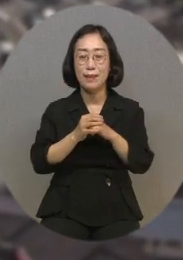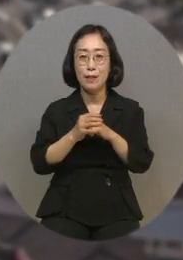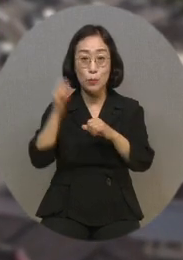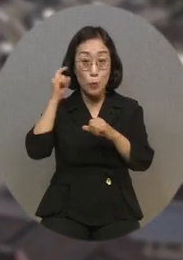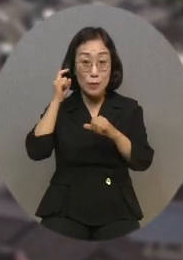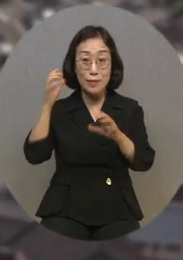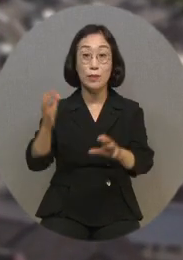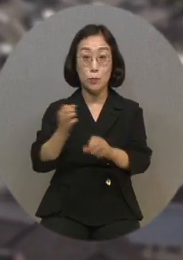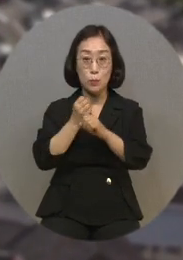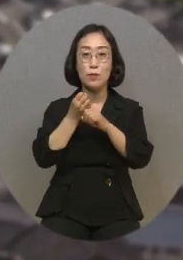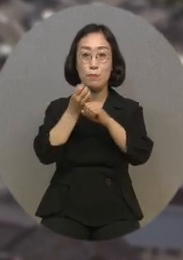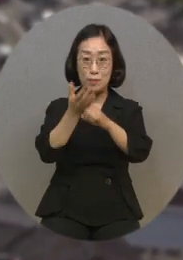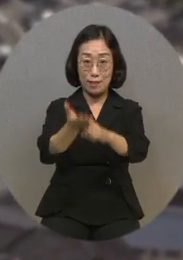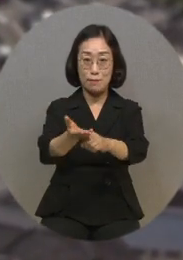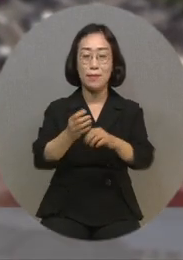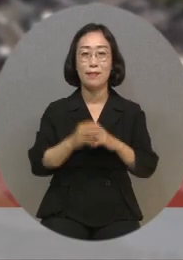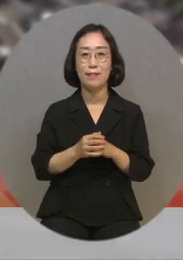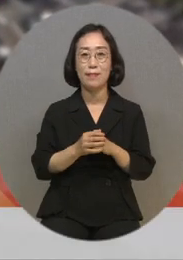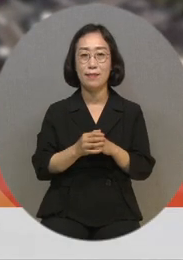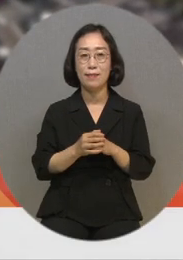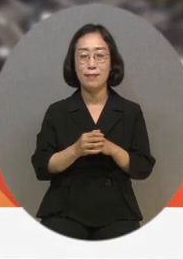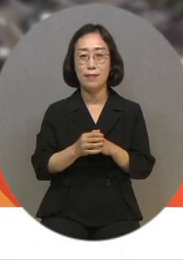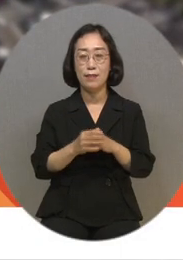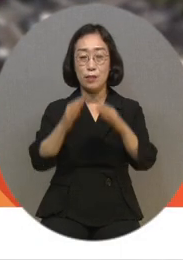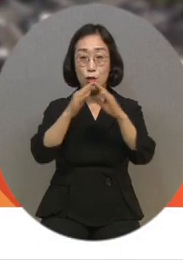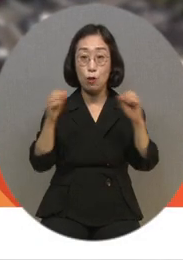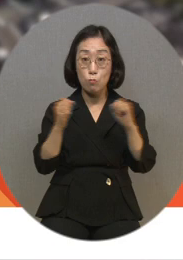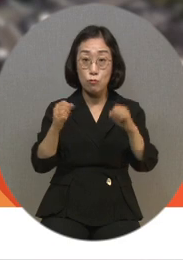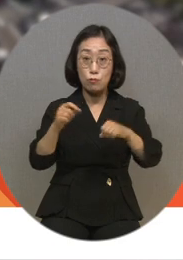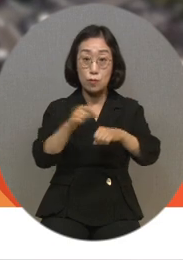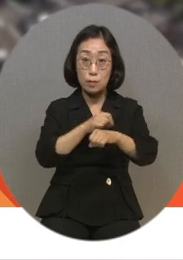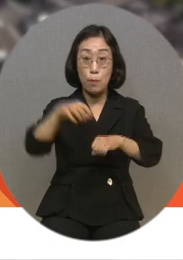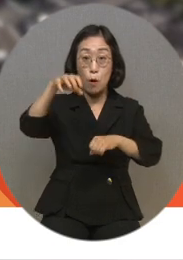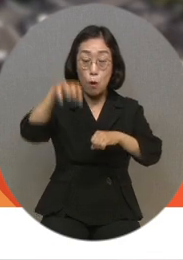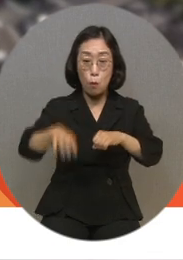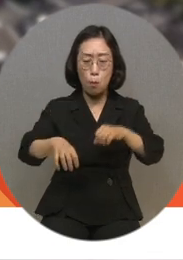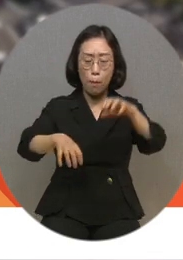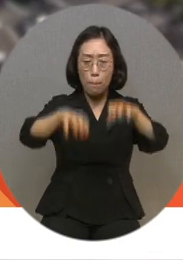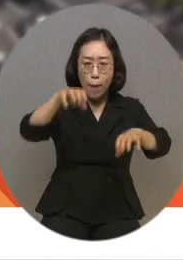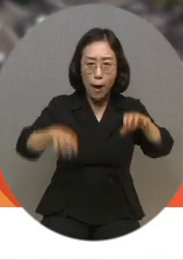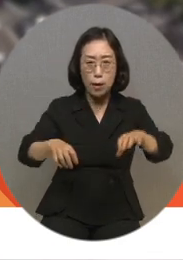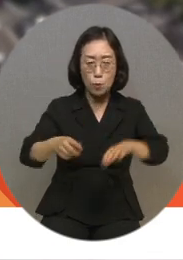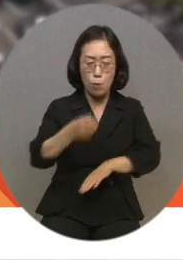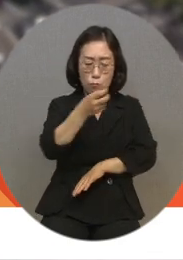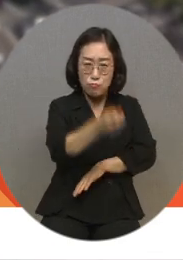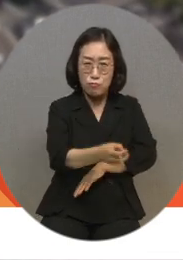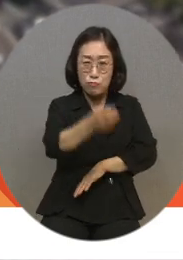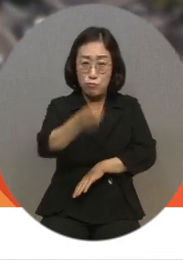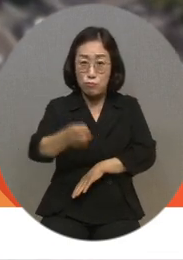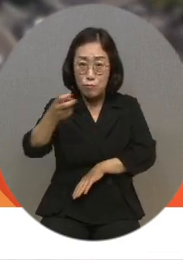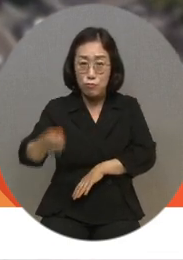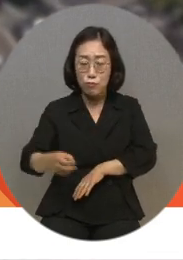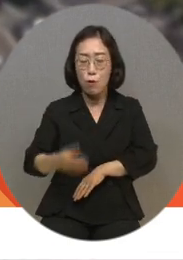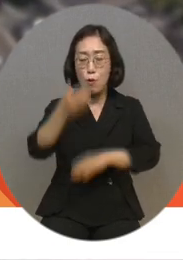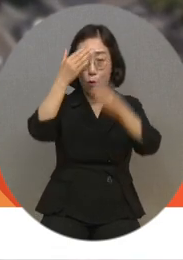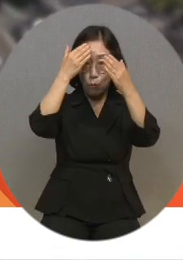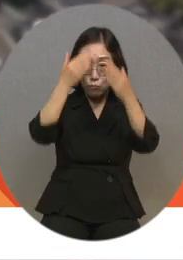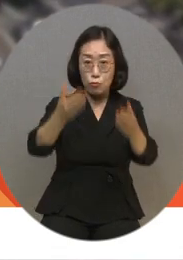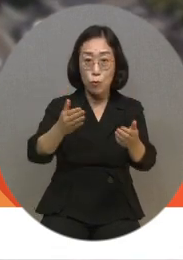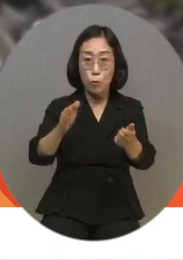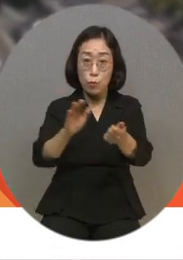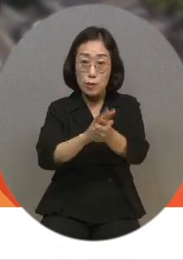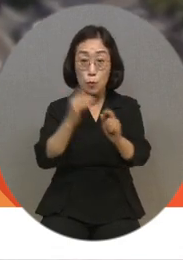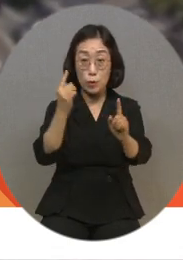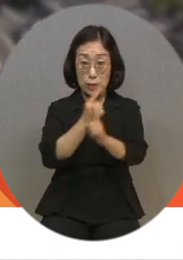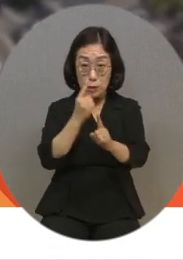브리핑 전복입니다 전북 특별자치도가 마을 구석구석을 찾아가 주민을 무료로 진료하는